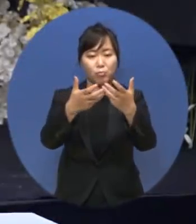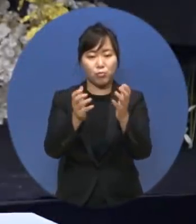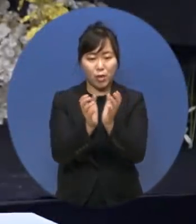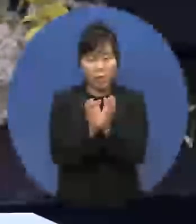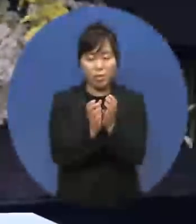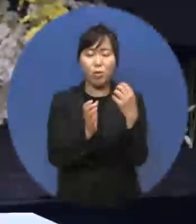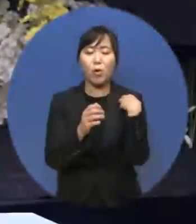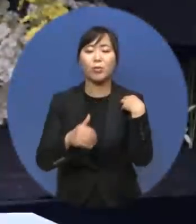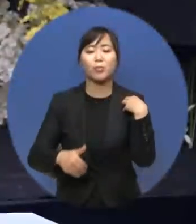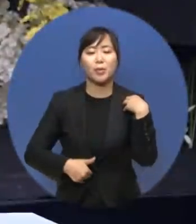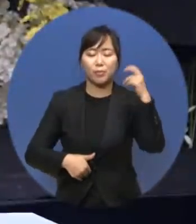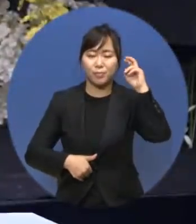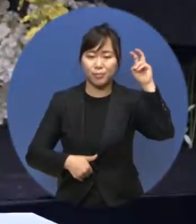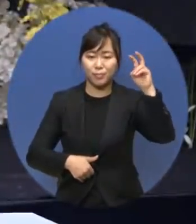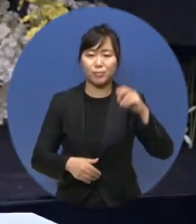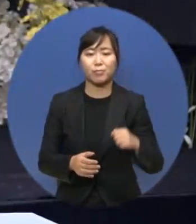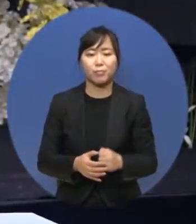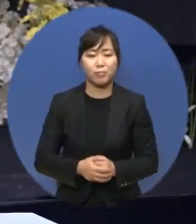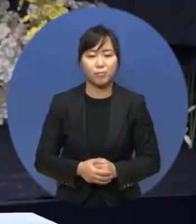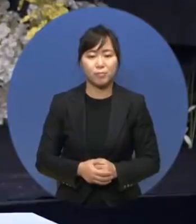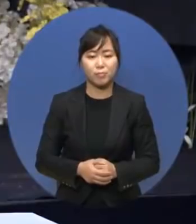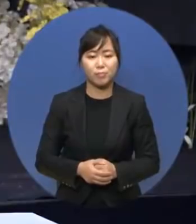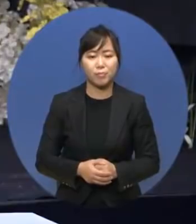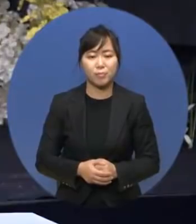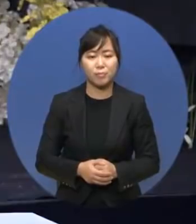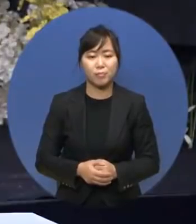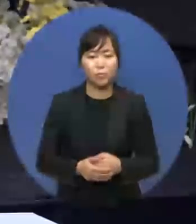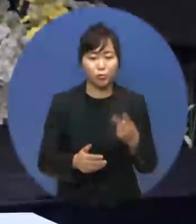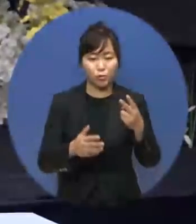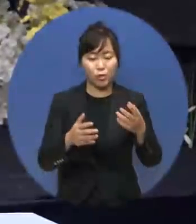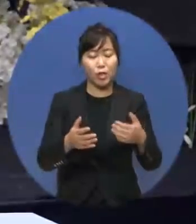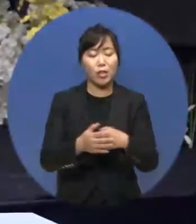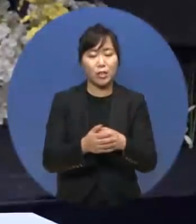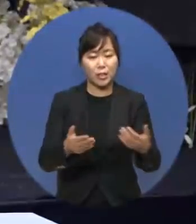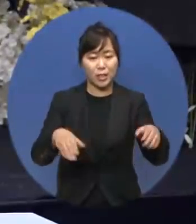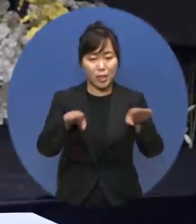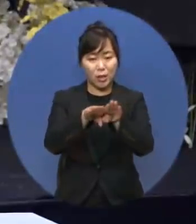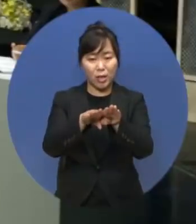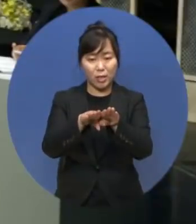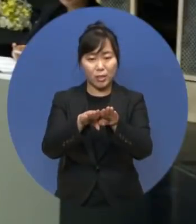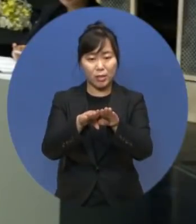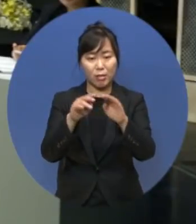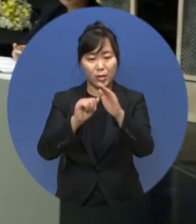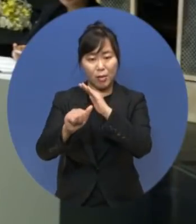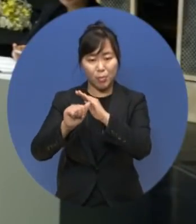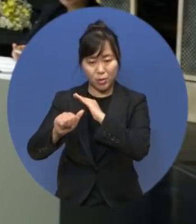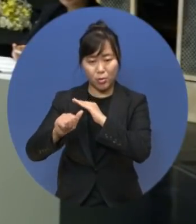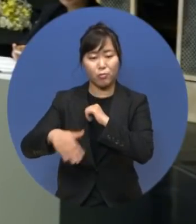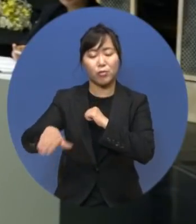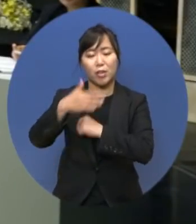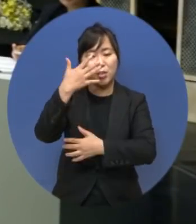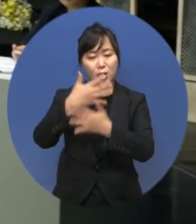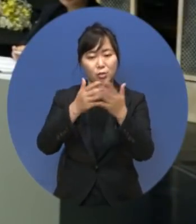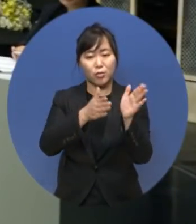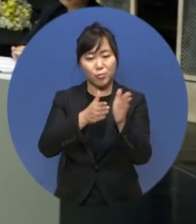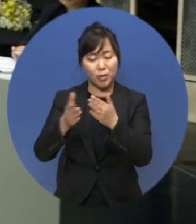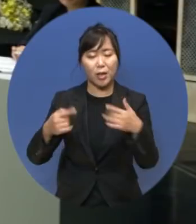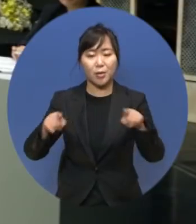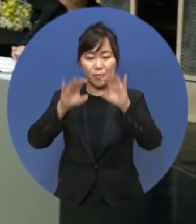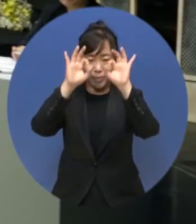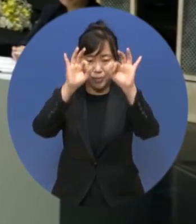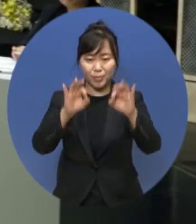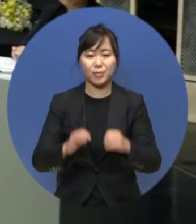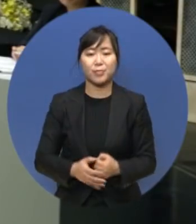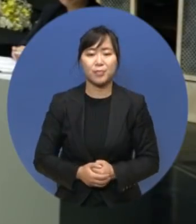문화체육관광부의 또 역할도 필요할 것 같습니다. 이 두 기관, 국회와 문체부를 대표해서 저희가 영상을 준비했습니다.